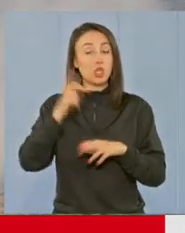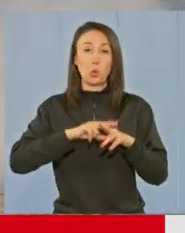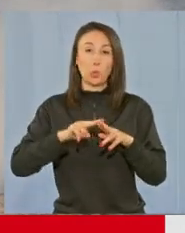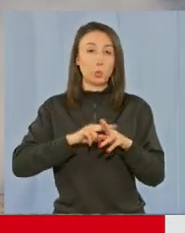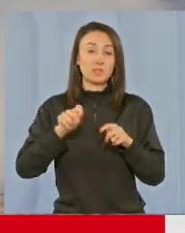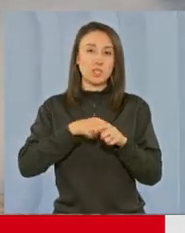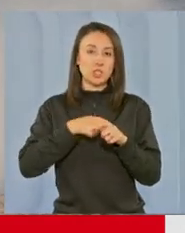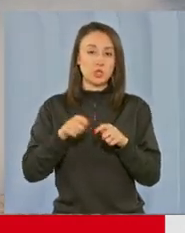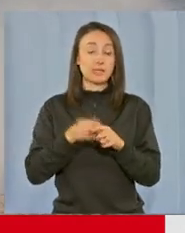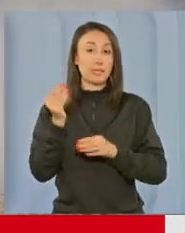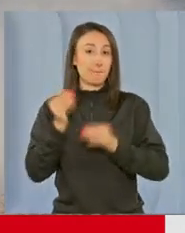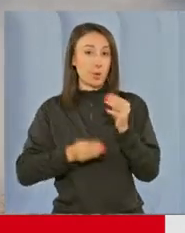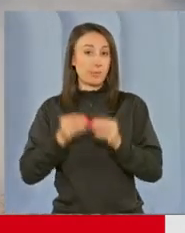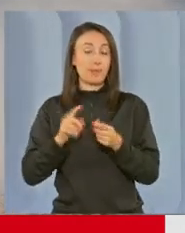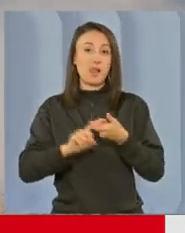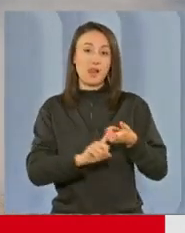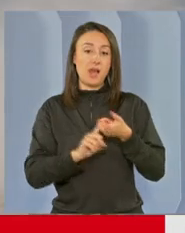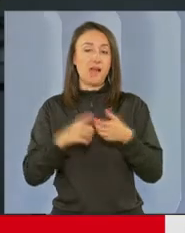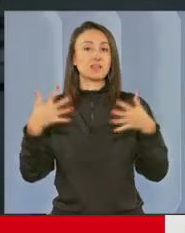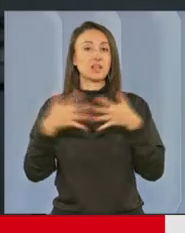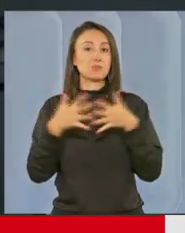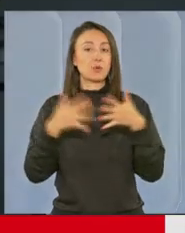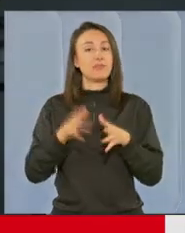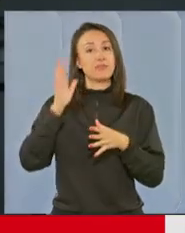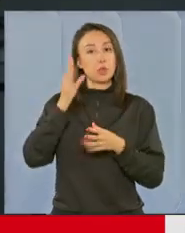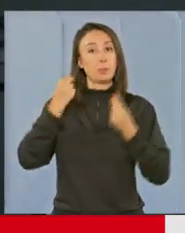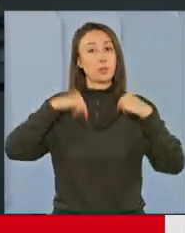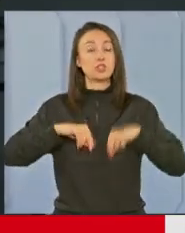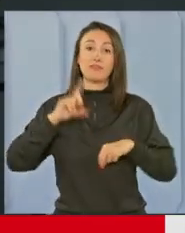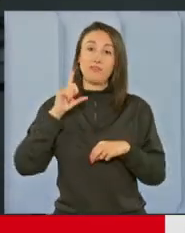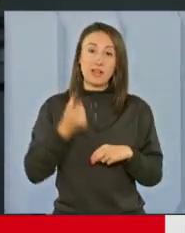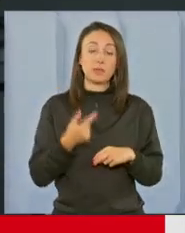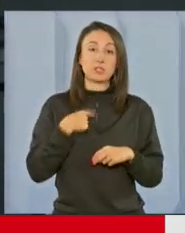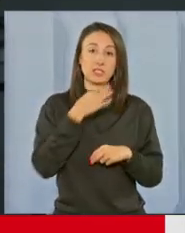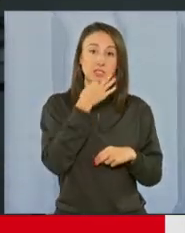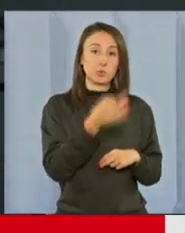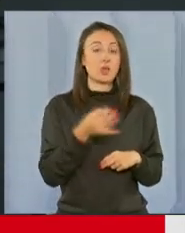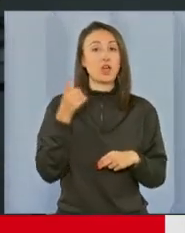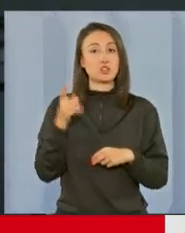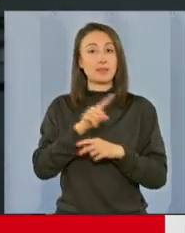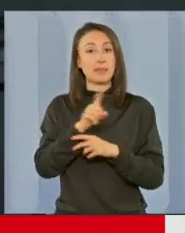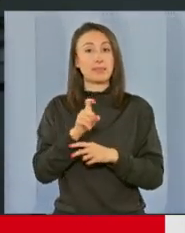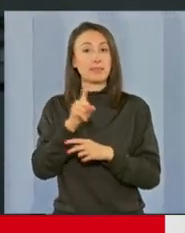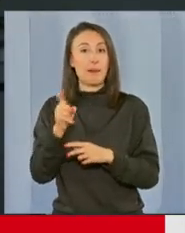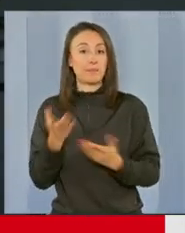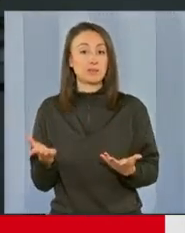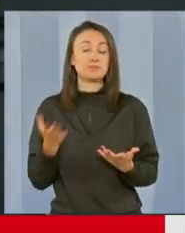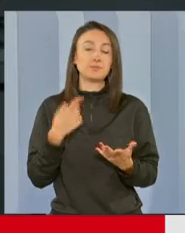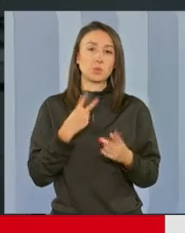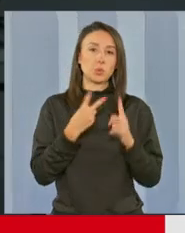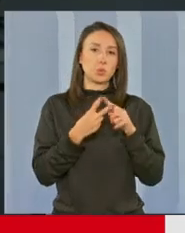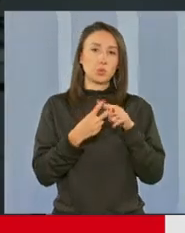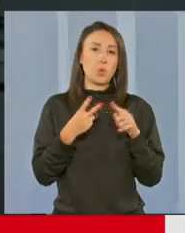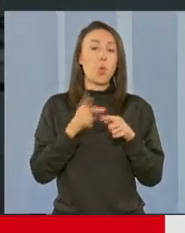să gestioneze problemele legate de război. Viitorul președinte va trebui să răspundă și acestor întrebări. Sunt două lucruri